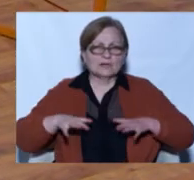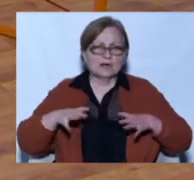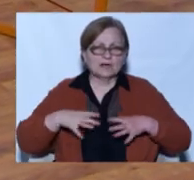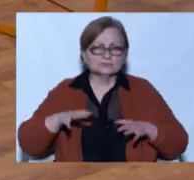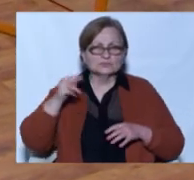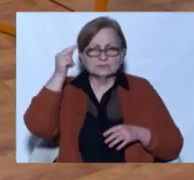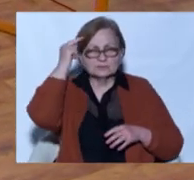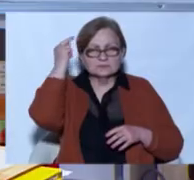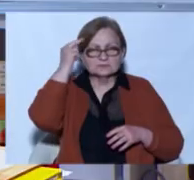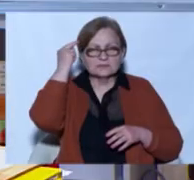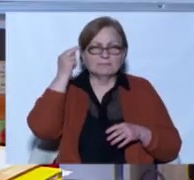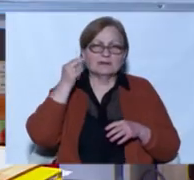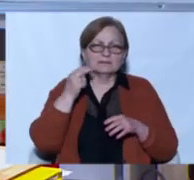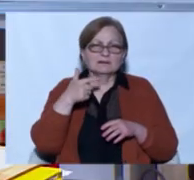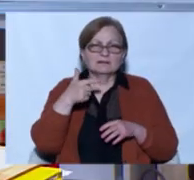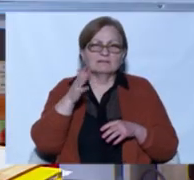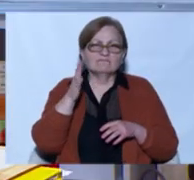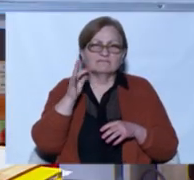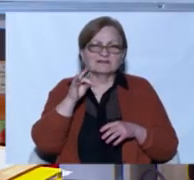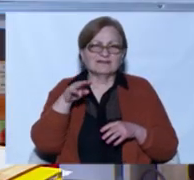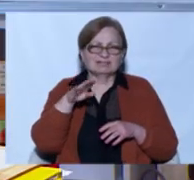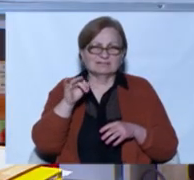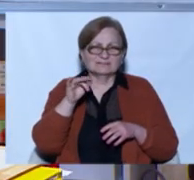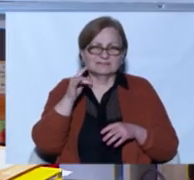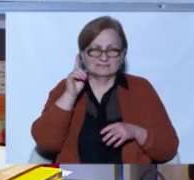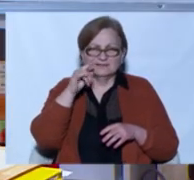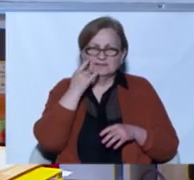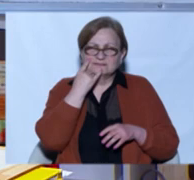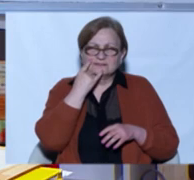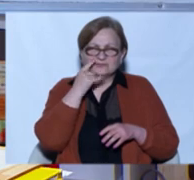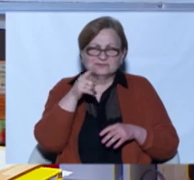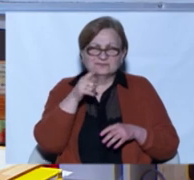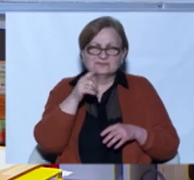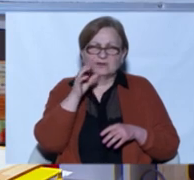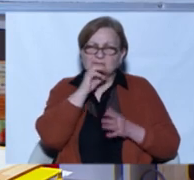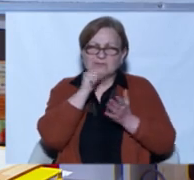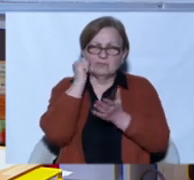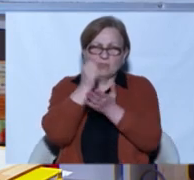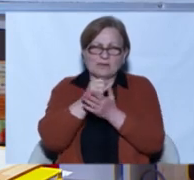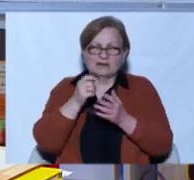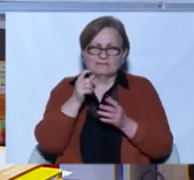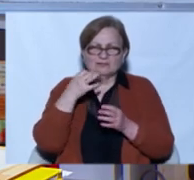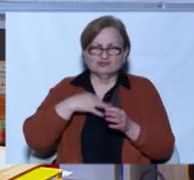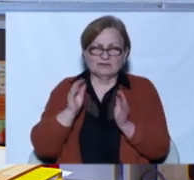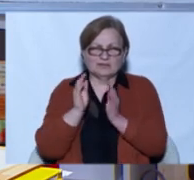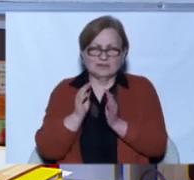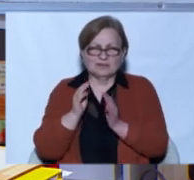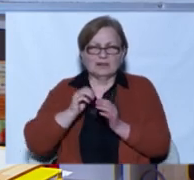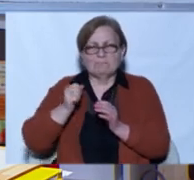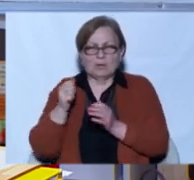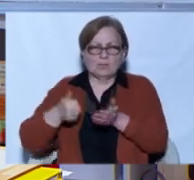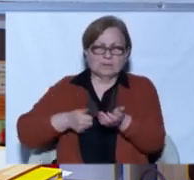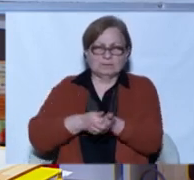ხალხური ზღაპარი გრიტი. გახსოვს ალბათ დედა გრიტს, რომ ბარტყებს მოპარავს ერთი კაცი და